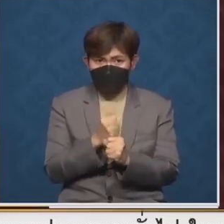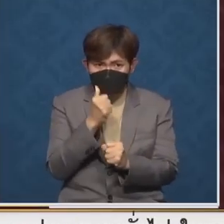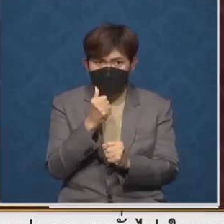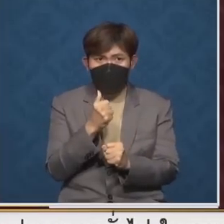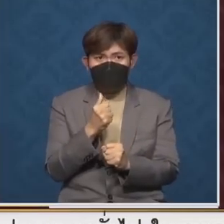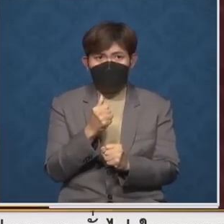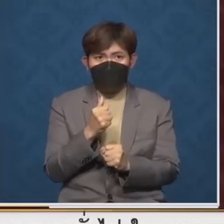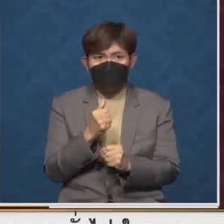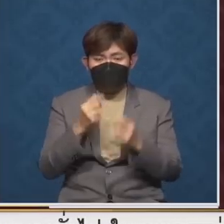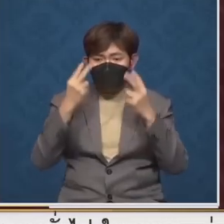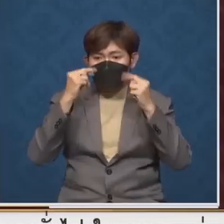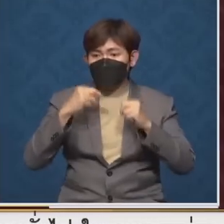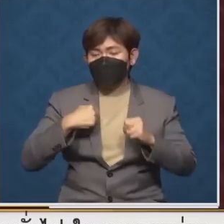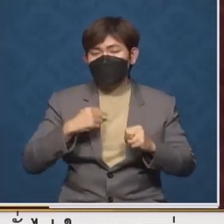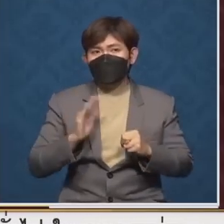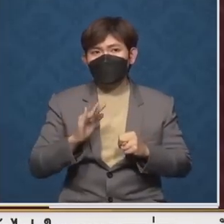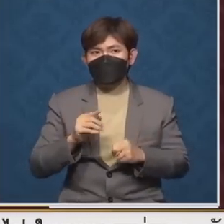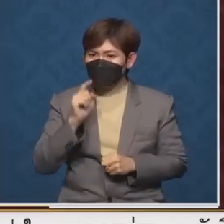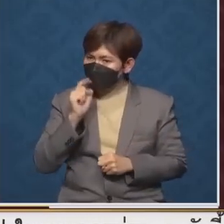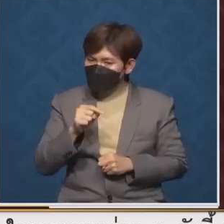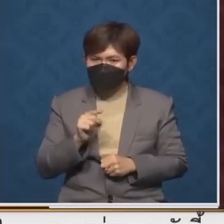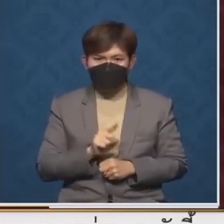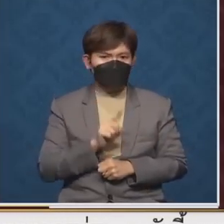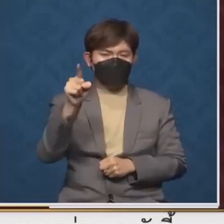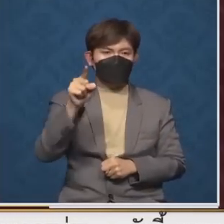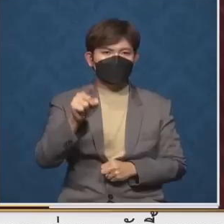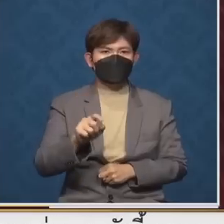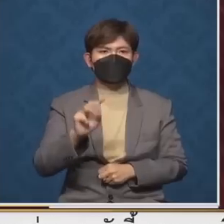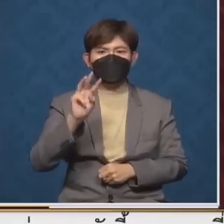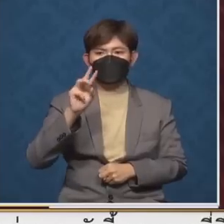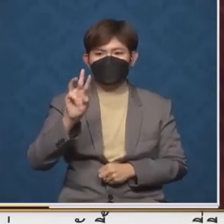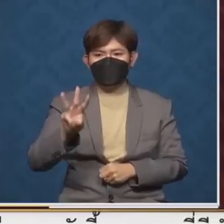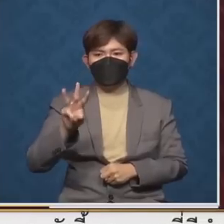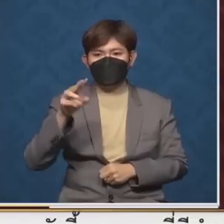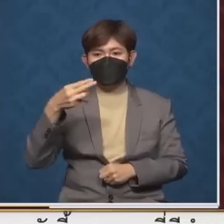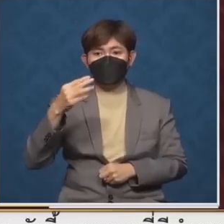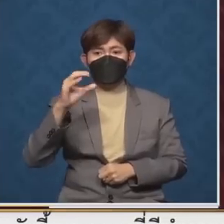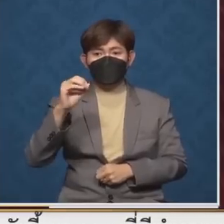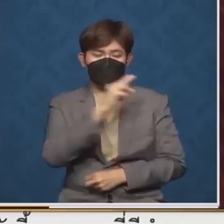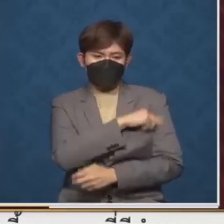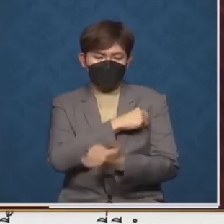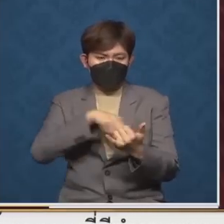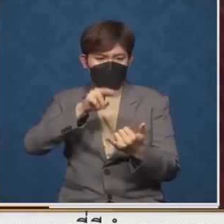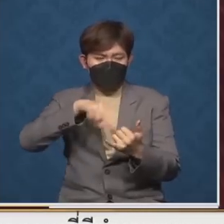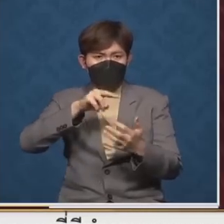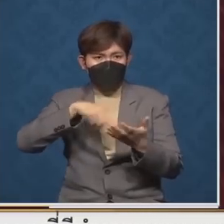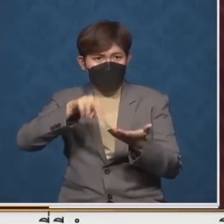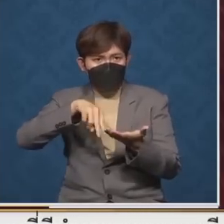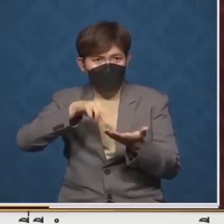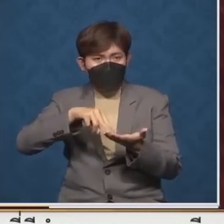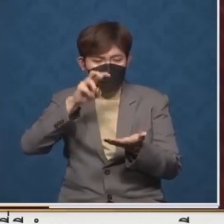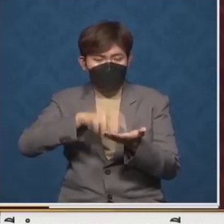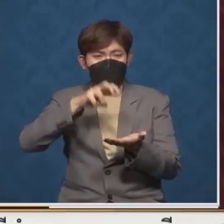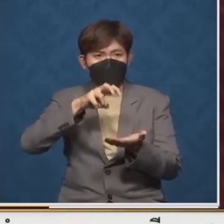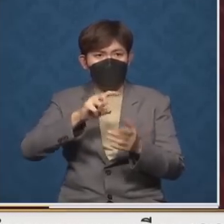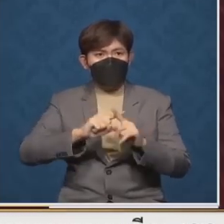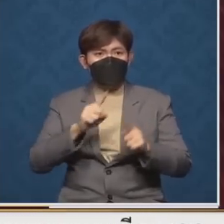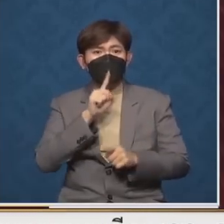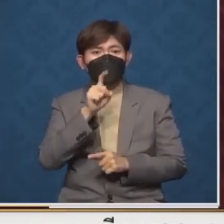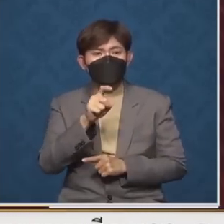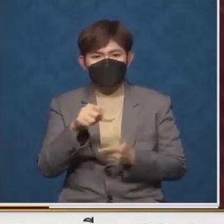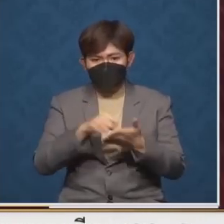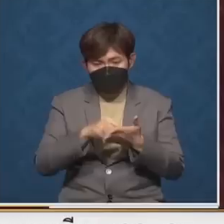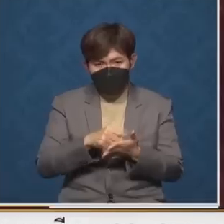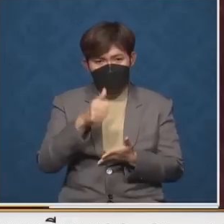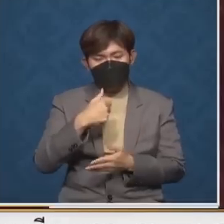ับแล้วเป็นไมได้เหร ค. ร. จะแก้ข้อสั่งการนายกรมตบอกผม